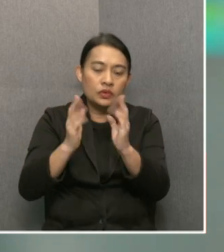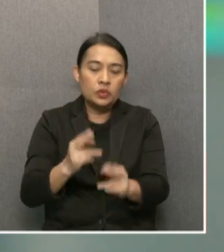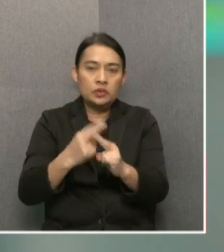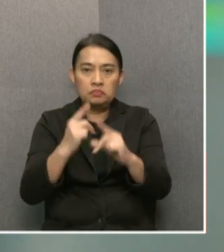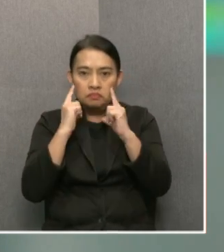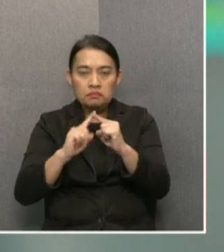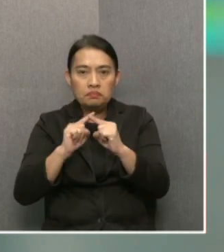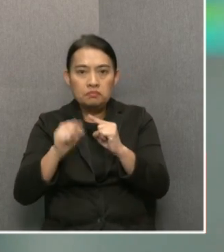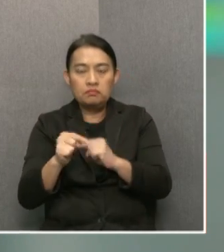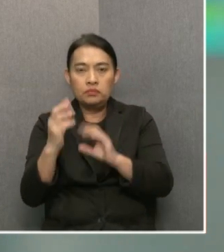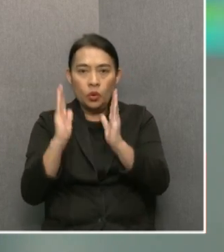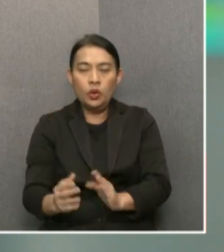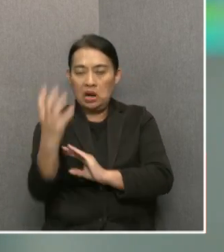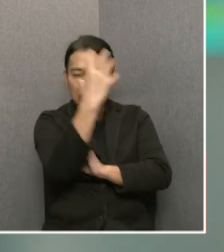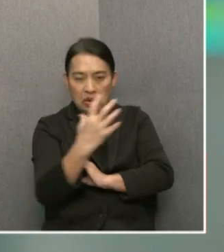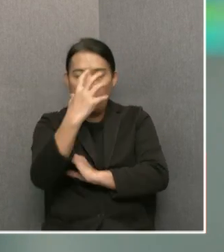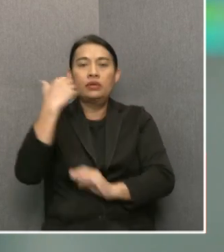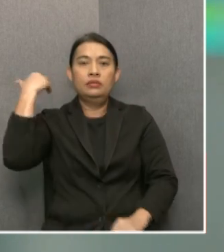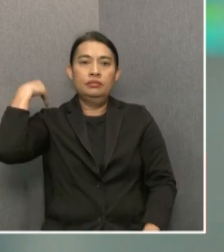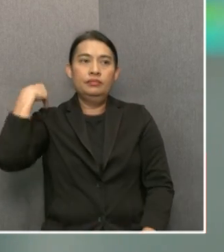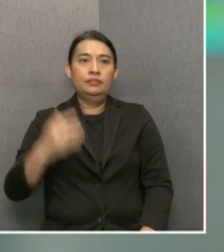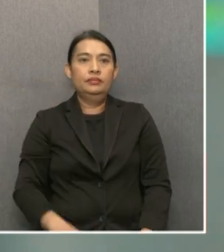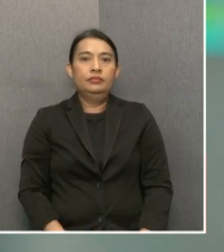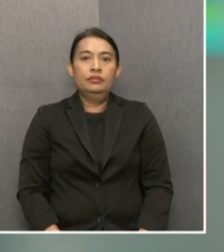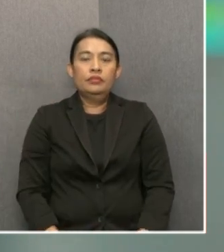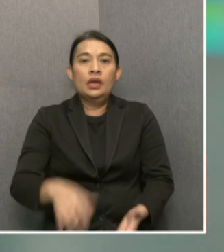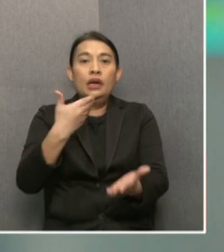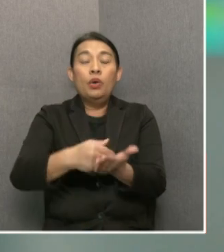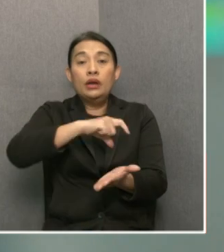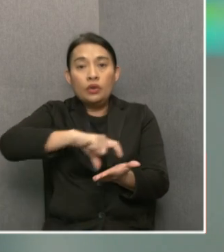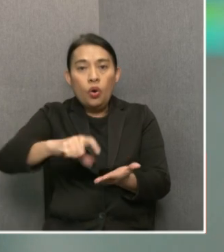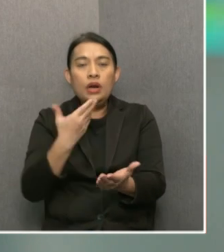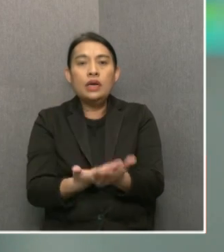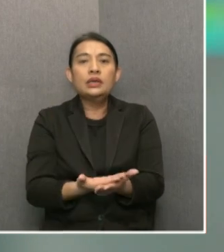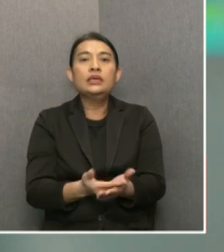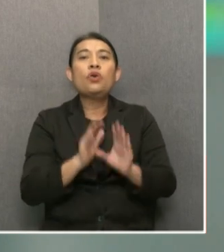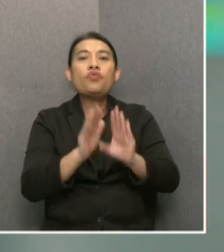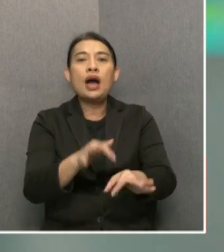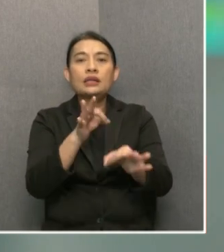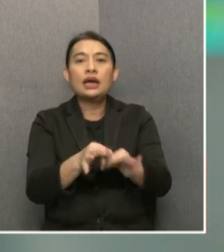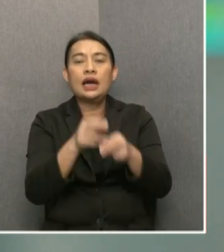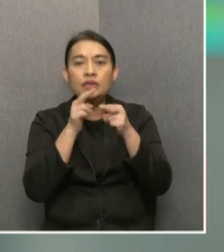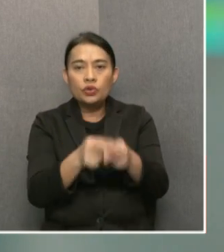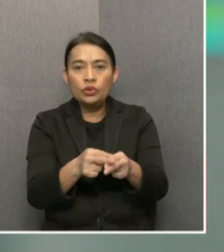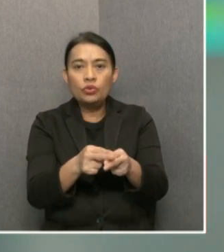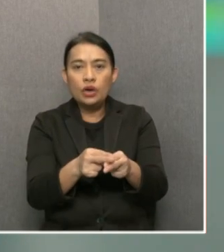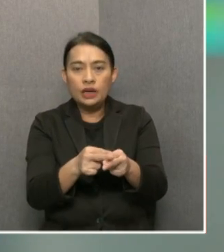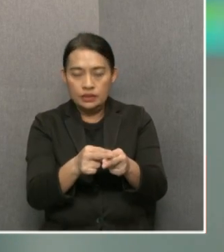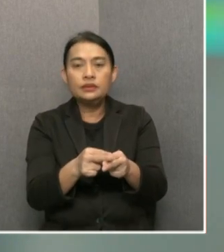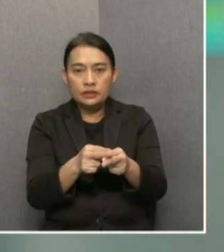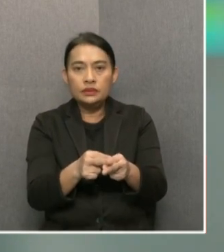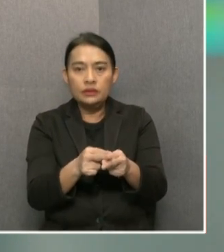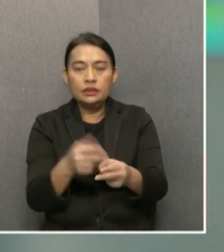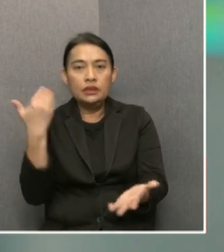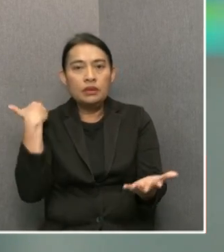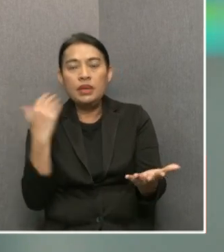ให้เราหลงเชื่อรวมถึงกรณีที่บอกว่าให้เรามีการโอนเงินหรือว่าฝากเงินไปยังบัญชีส่วนตัวรวมทั้งมีการแบบว่าแอบอ้